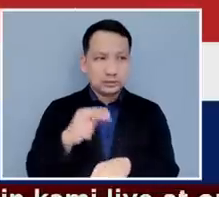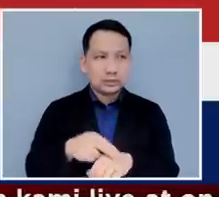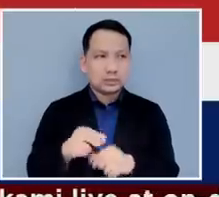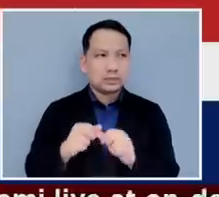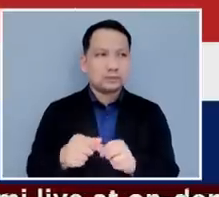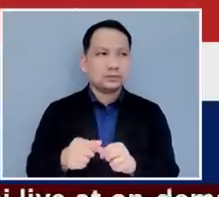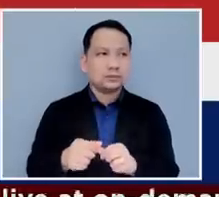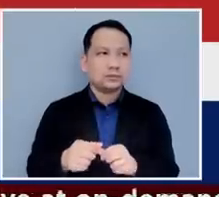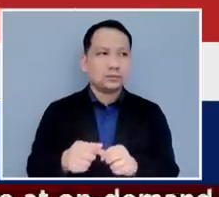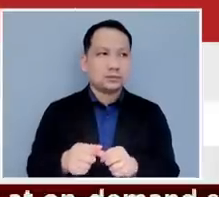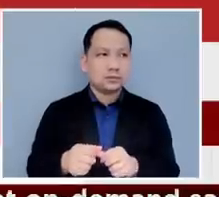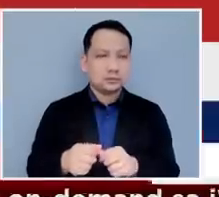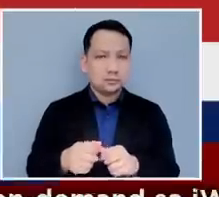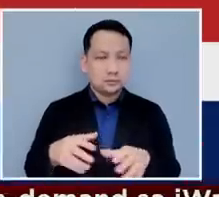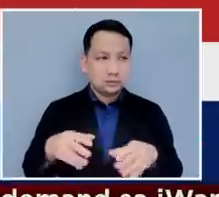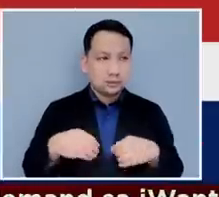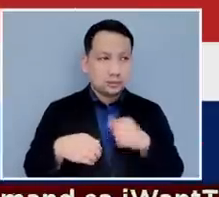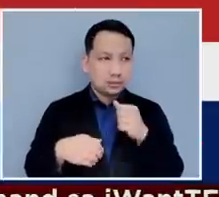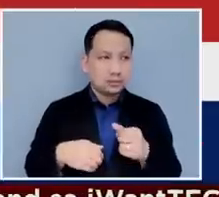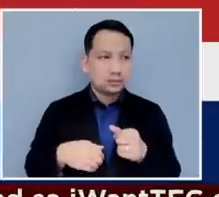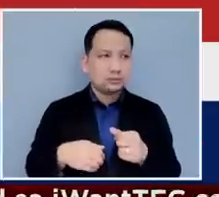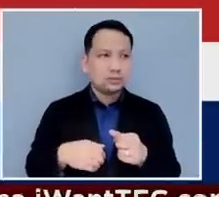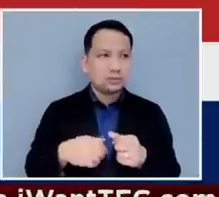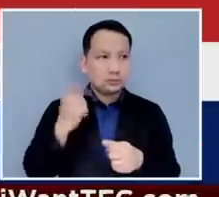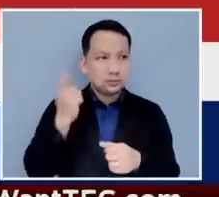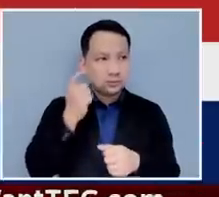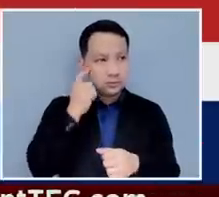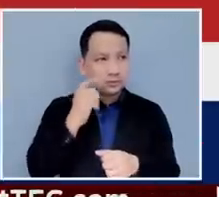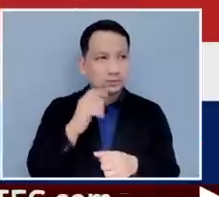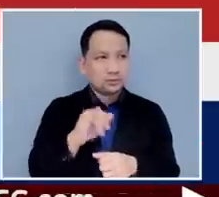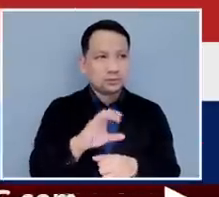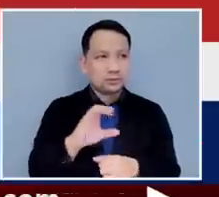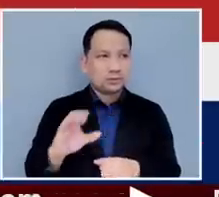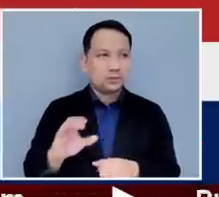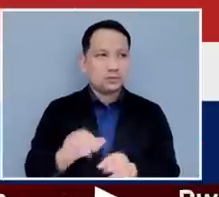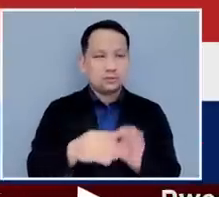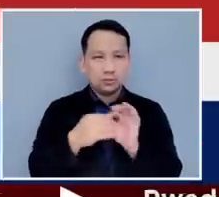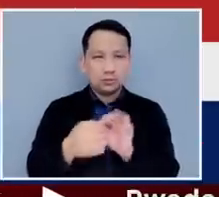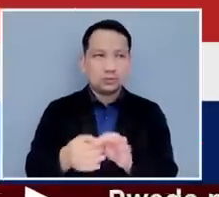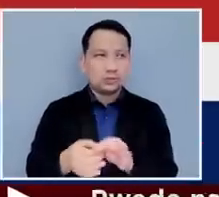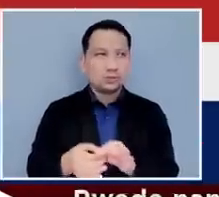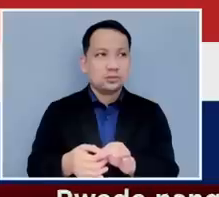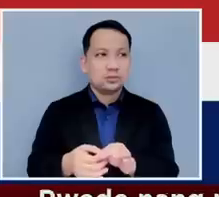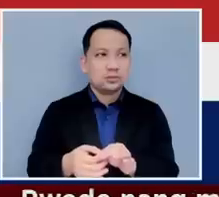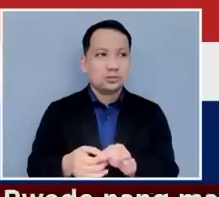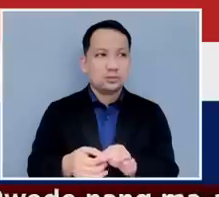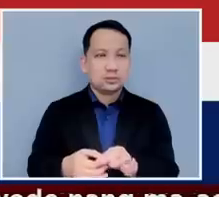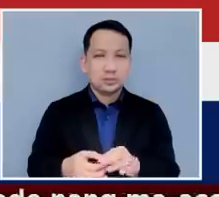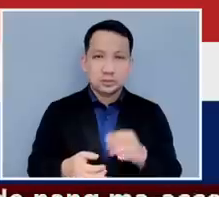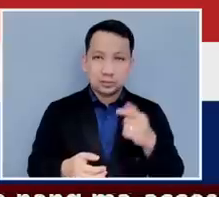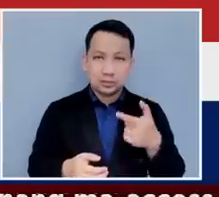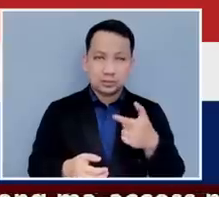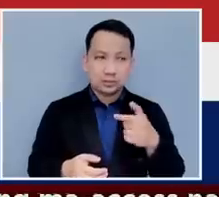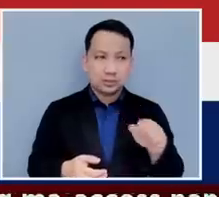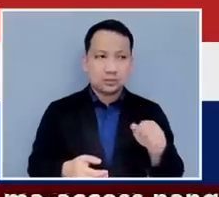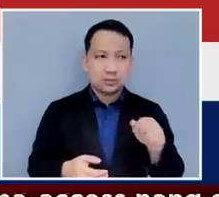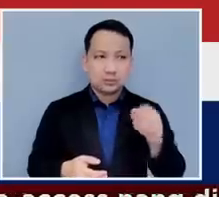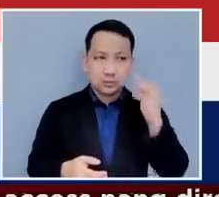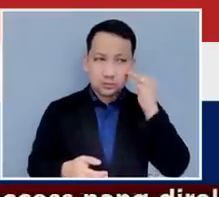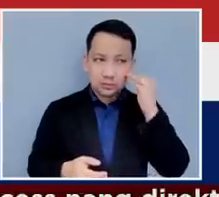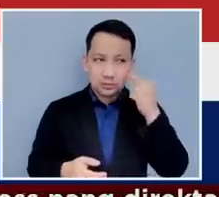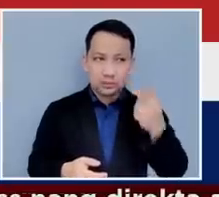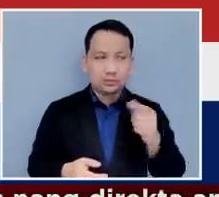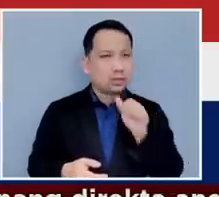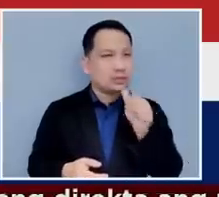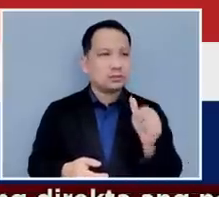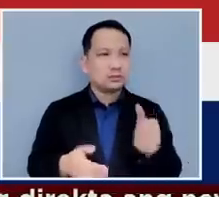Tumanggi naman munang magkomento ang pamahalaan sa ICC ruling. Pero giit ni Solicitor General Menardo Guevara, hindi